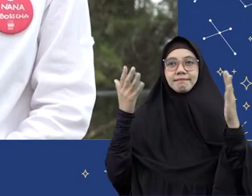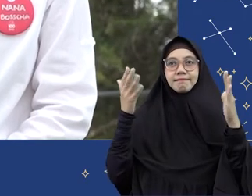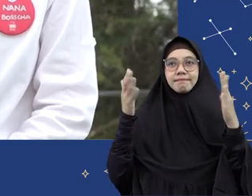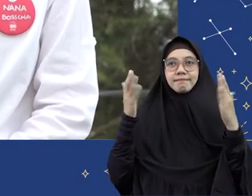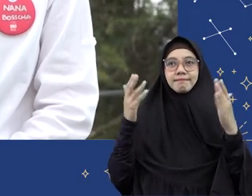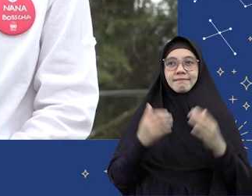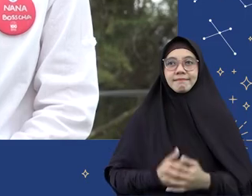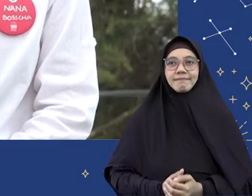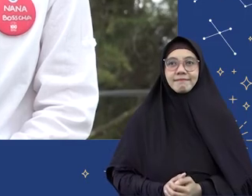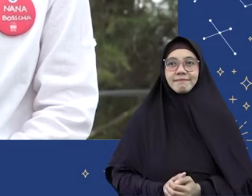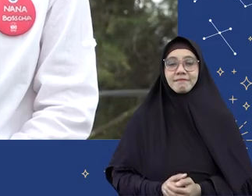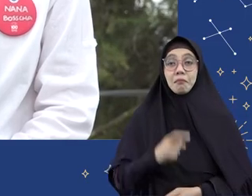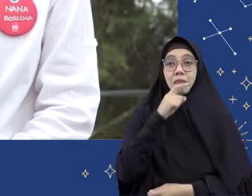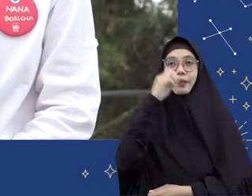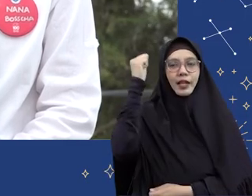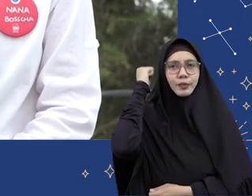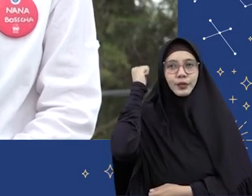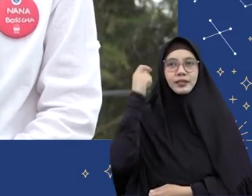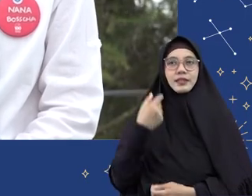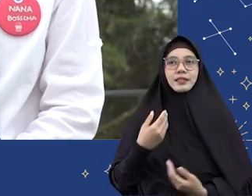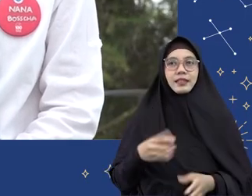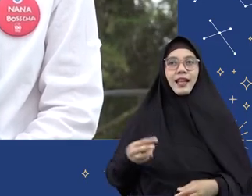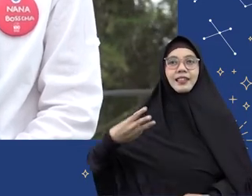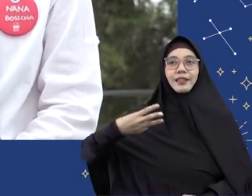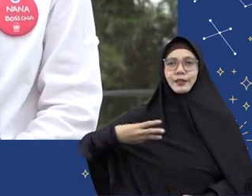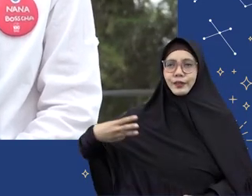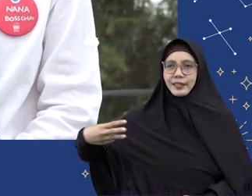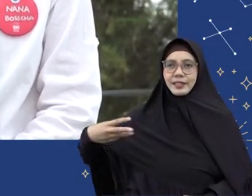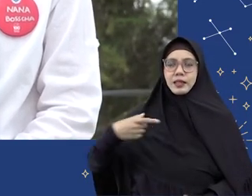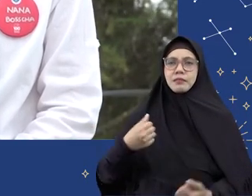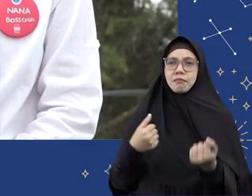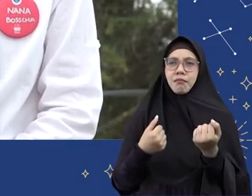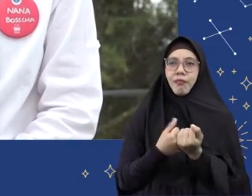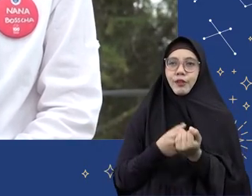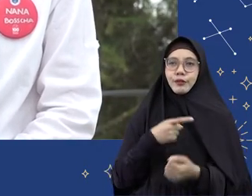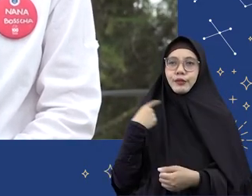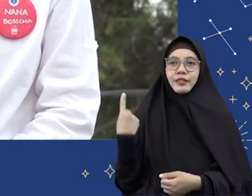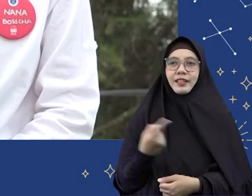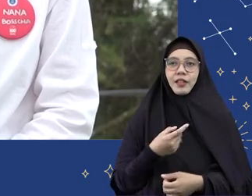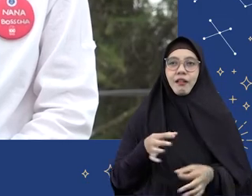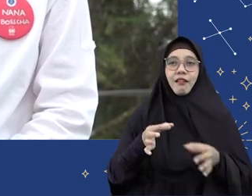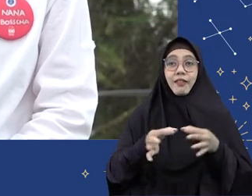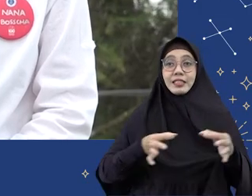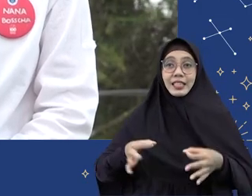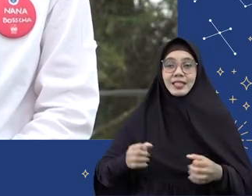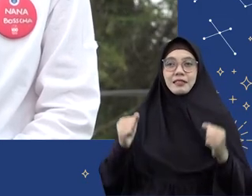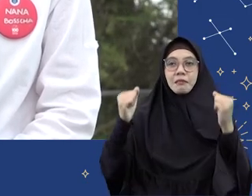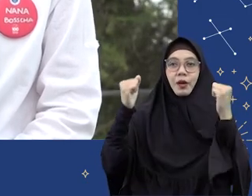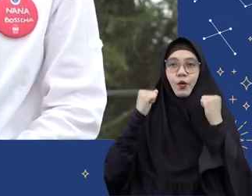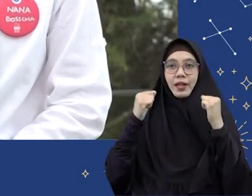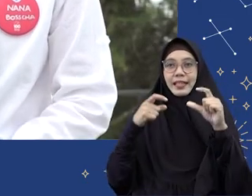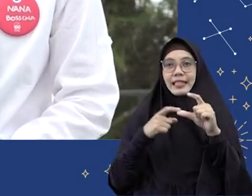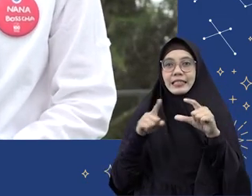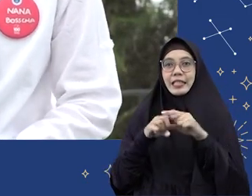Bapak Ibu sekalian setelah negeri Belanda yang sangat membantu kita untuk fasilitas dan penguatan SDM adalah